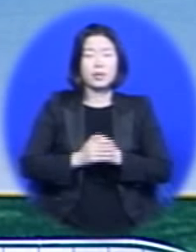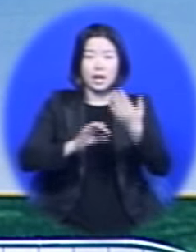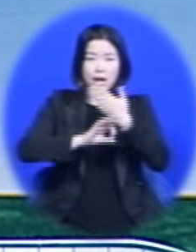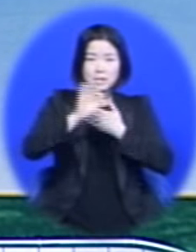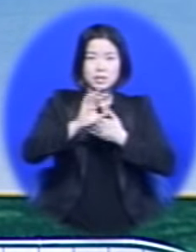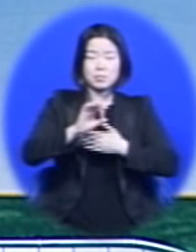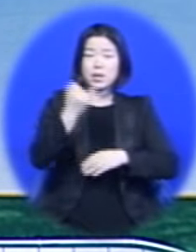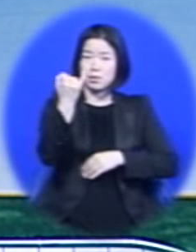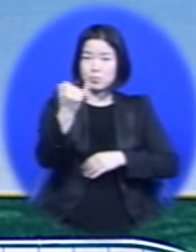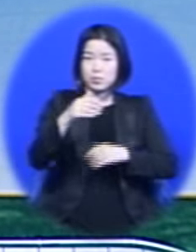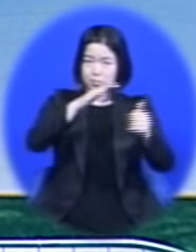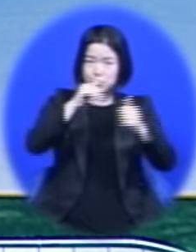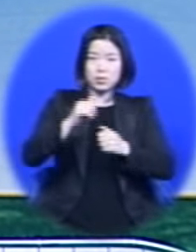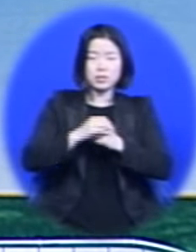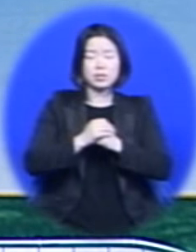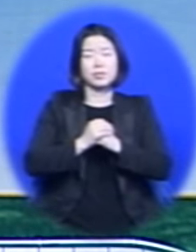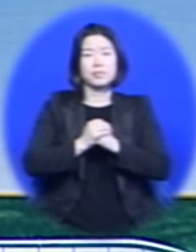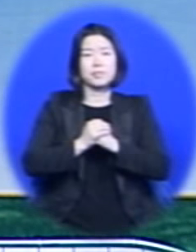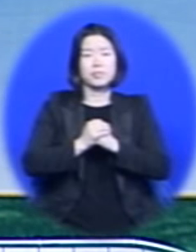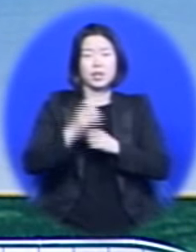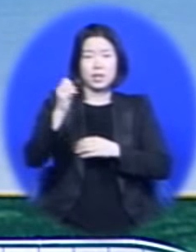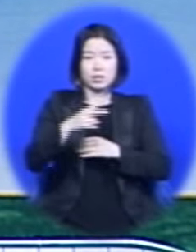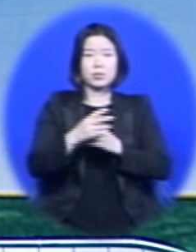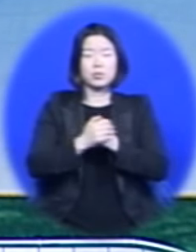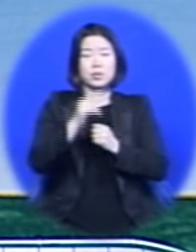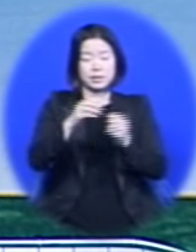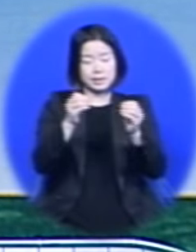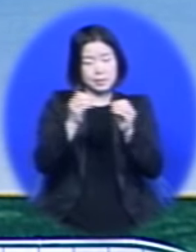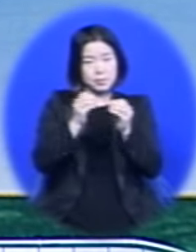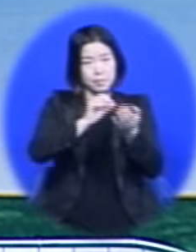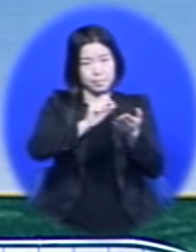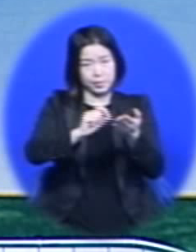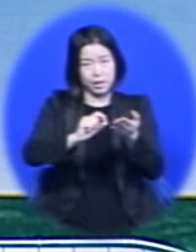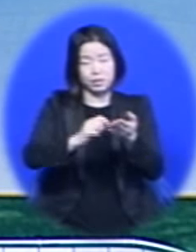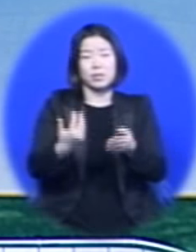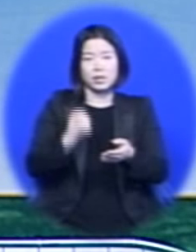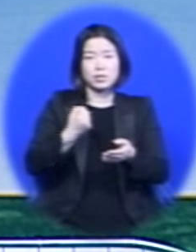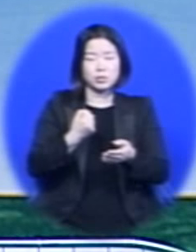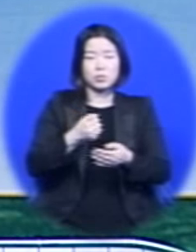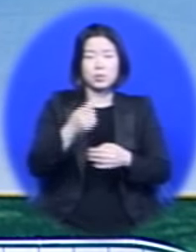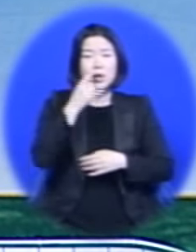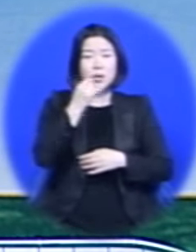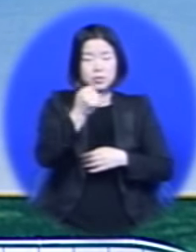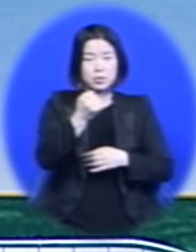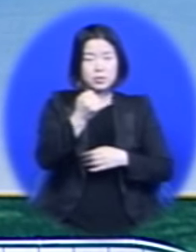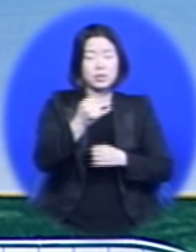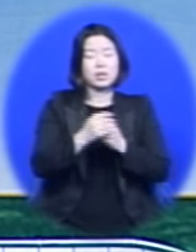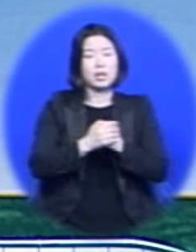아침에 그 부인을 불렀습니다. 그리고 그 메모한 것을 가지고 그 부인에게 이야기를